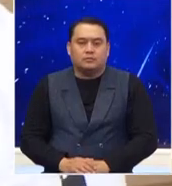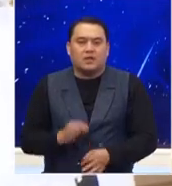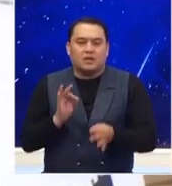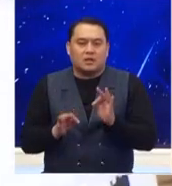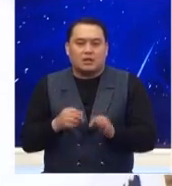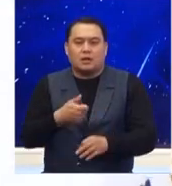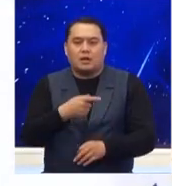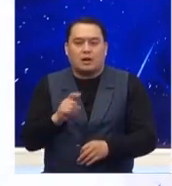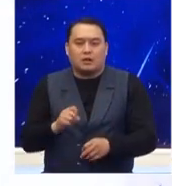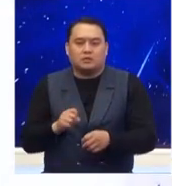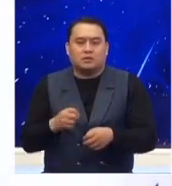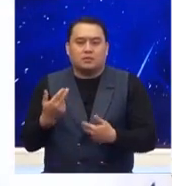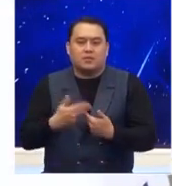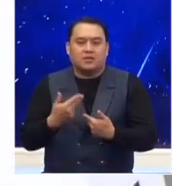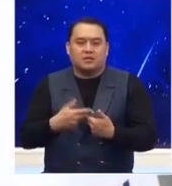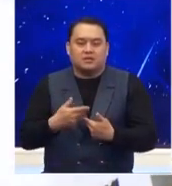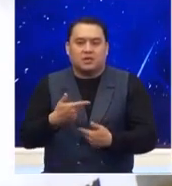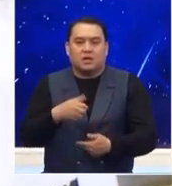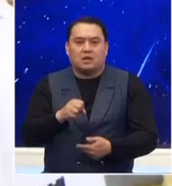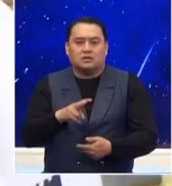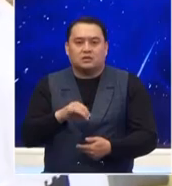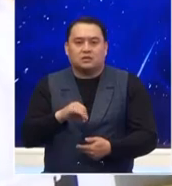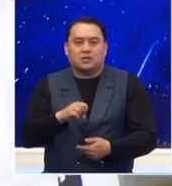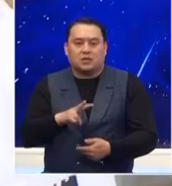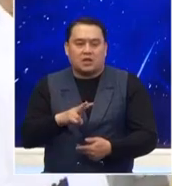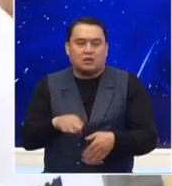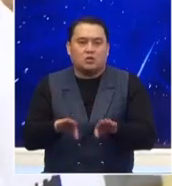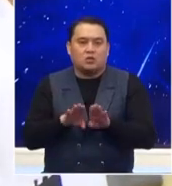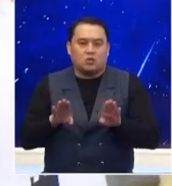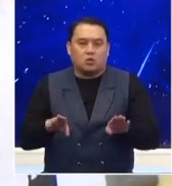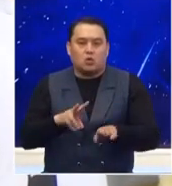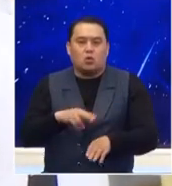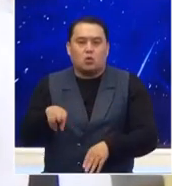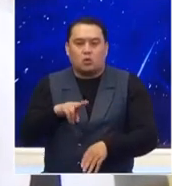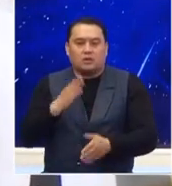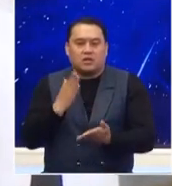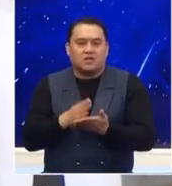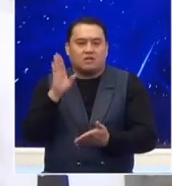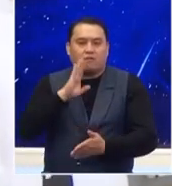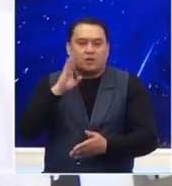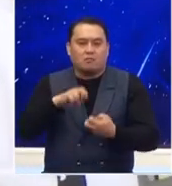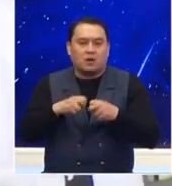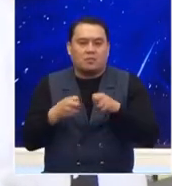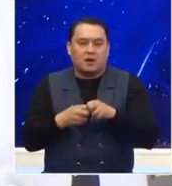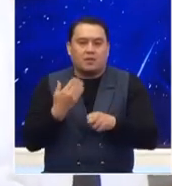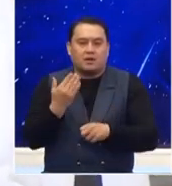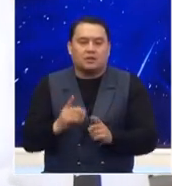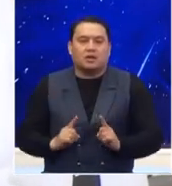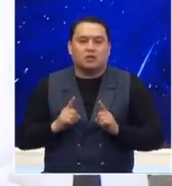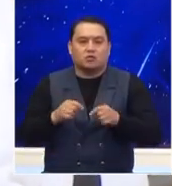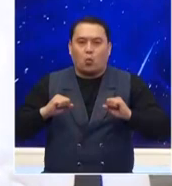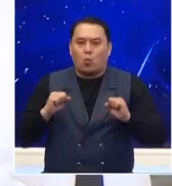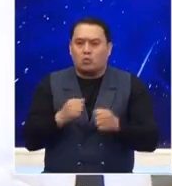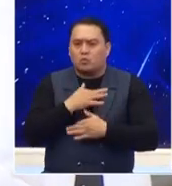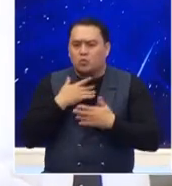Нормальному газоснабжению мешает образование конденсата на трассе. Вот внутри редуктора лед, значит, там есть вода. Проблема в этом. С наступлением холодов